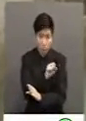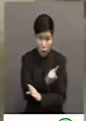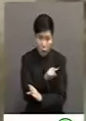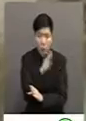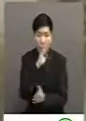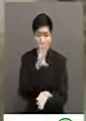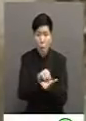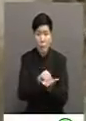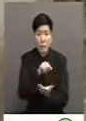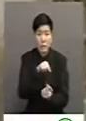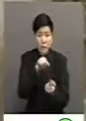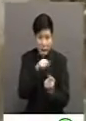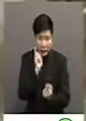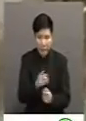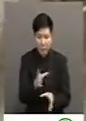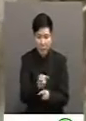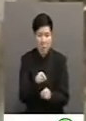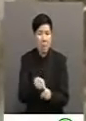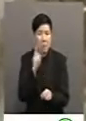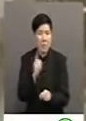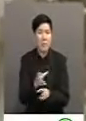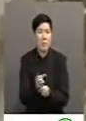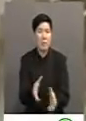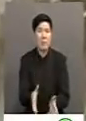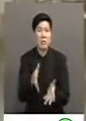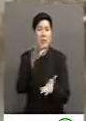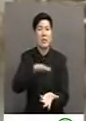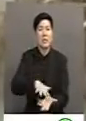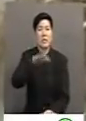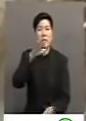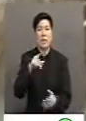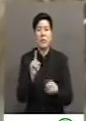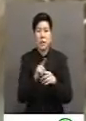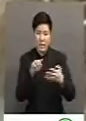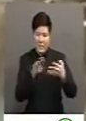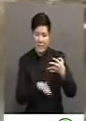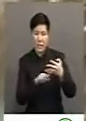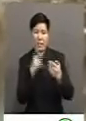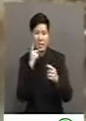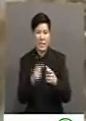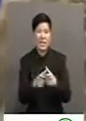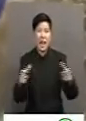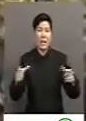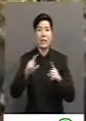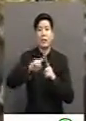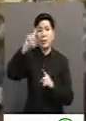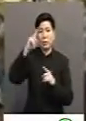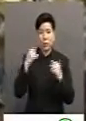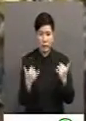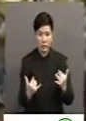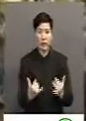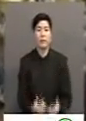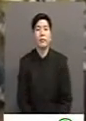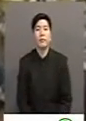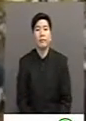ได้รับการยืนยันรูปปั้นนี้ก็จะนับได้ว่าเป็นรูปปั้นอียิปต์ยุคปลายที่มีขนาดใหญ่ที่สุดเท่าที่เคยค้นพบมาเลยค่ะ